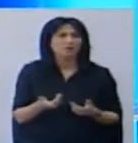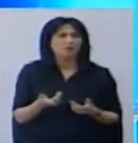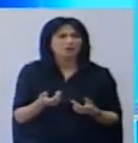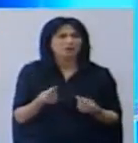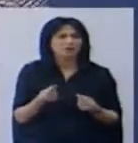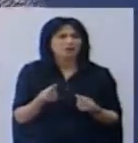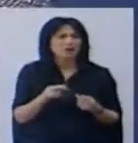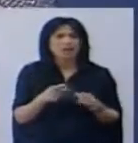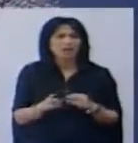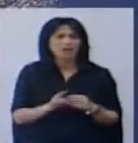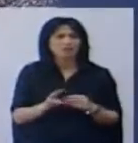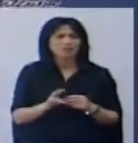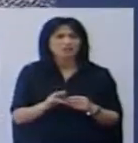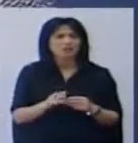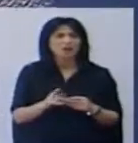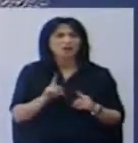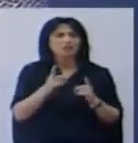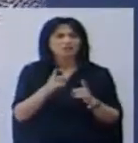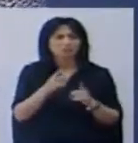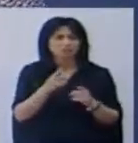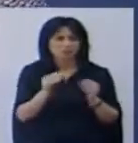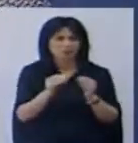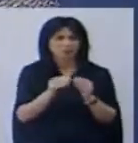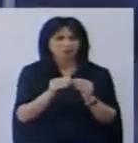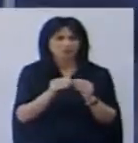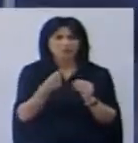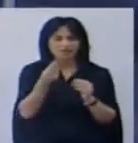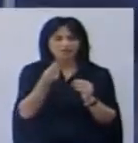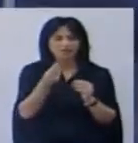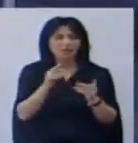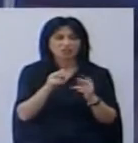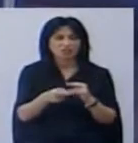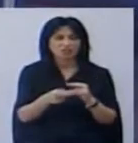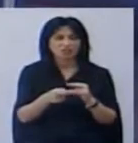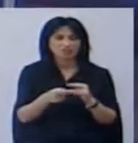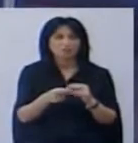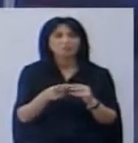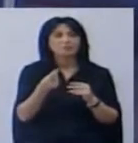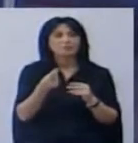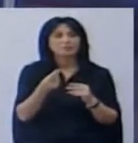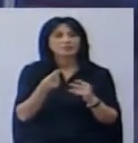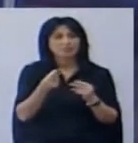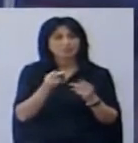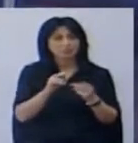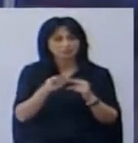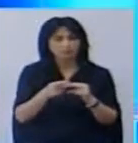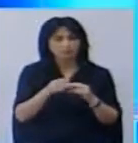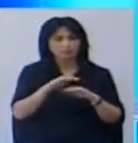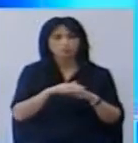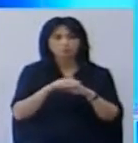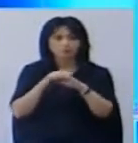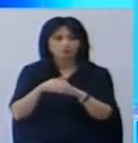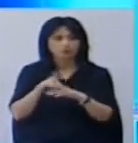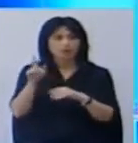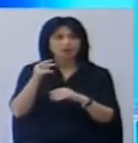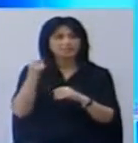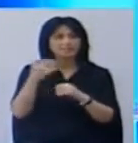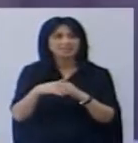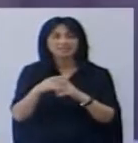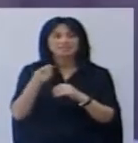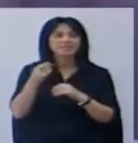იცვლება, უბრალოდ მექანიზმი მარტივდება, ხო? მექანიზმი, არა, თანხაც უნდა შეიცვალოს. ხო, თუ თანხა იცვლება, მაშინ აკლდება ცენტრალური ბიუჯეტი.